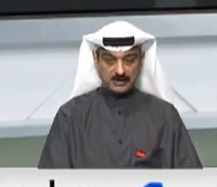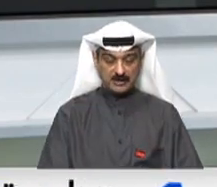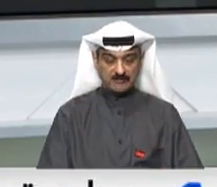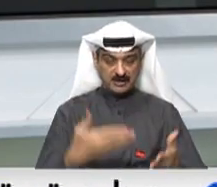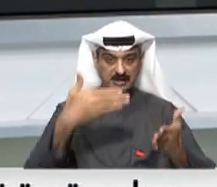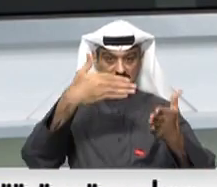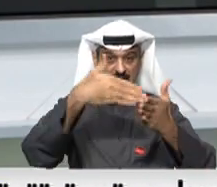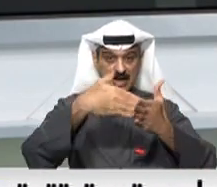نشرتنا الجويه شكرا